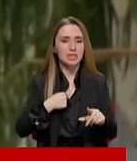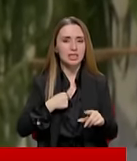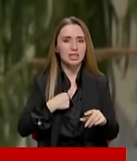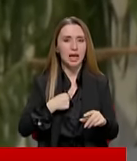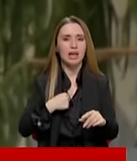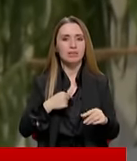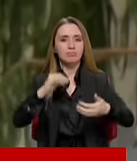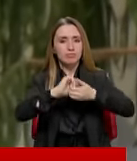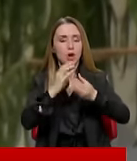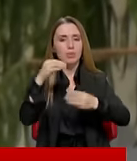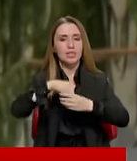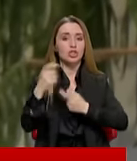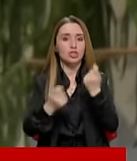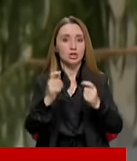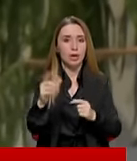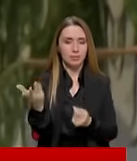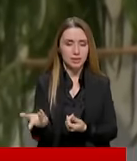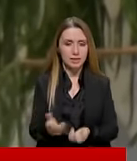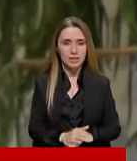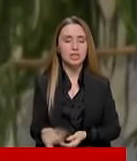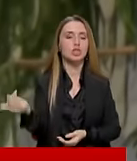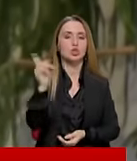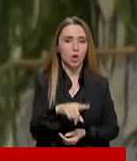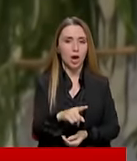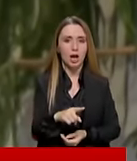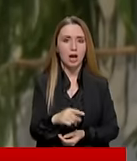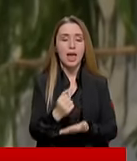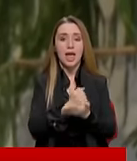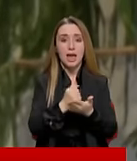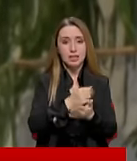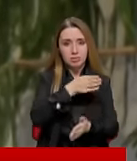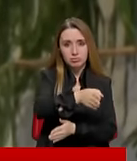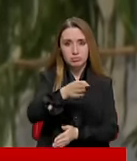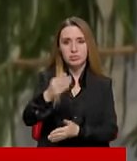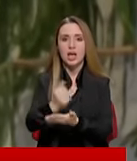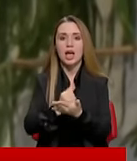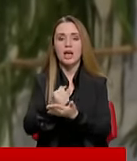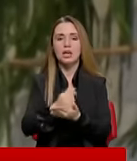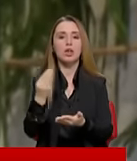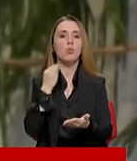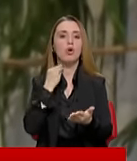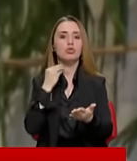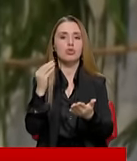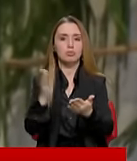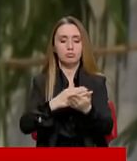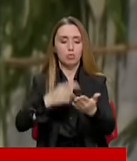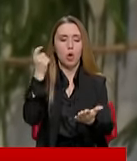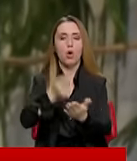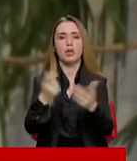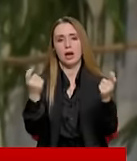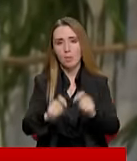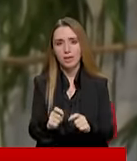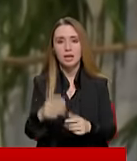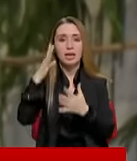köprü olalım diye bir çalışmanız var bir çabanız var Sonra işte eczanelere gidiyoruz eczanelerde vsy defterlerini kapatıyorsunuz